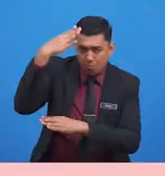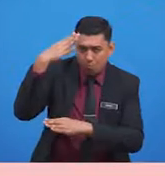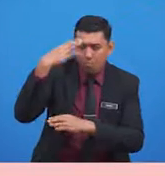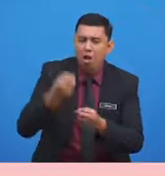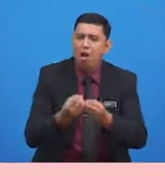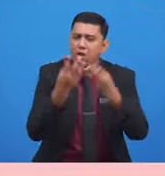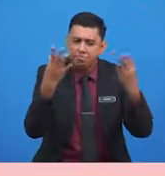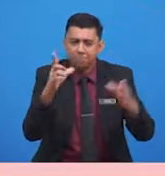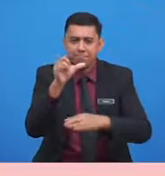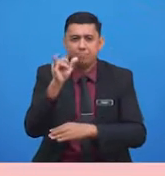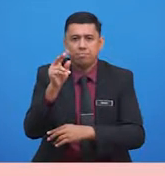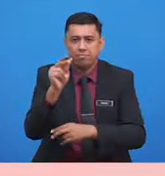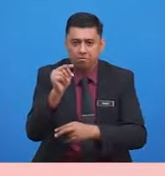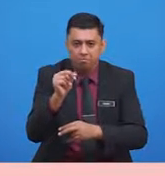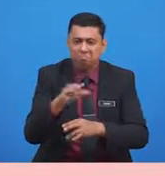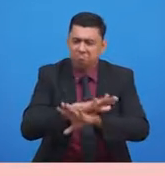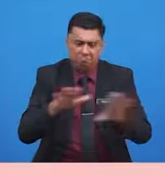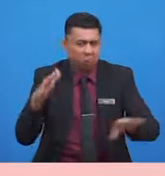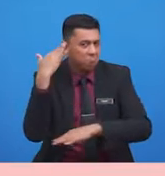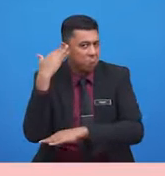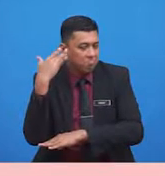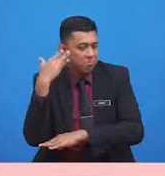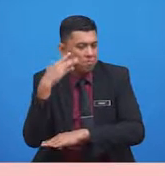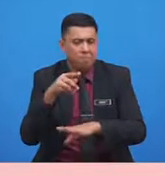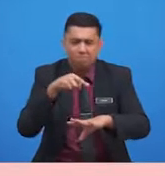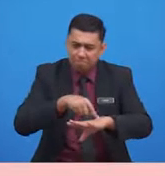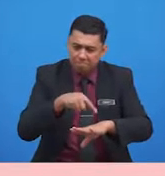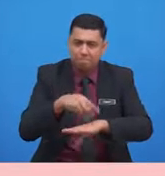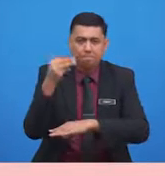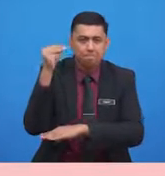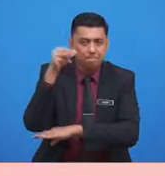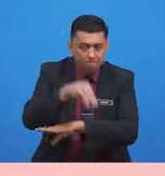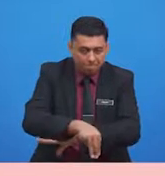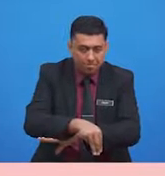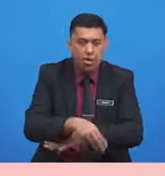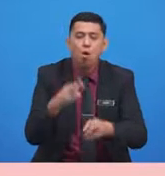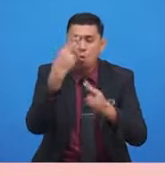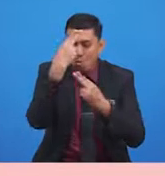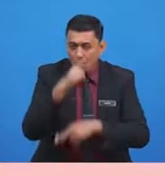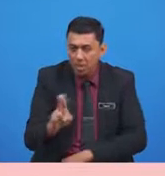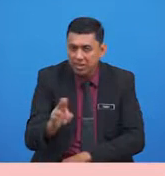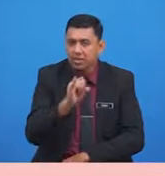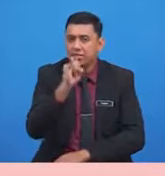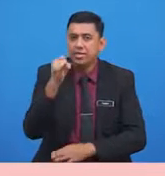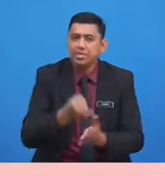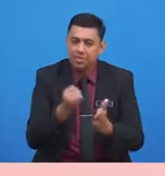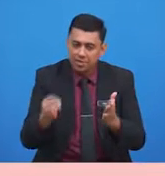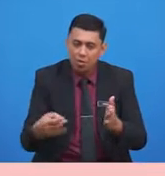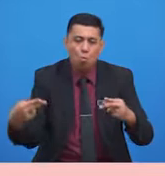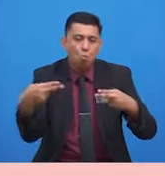lilin. Janganlah bising tatkala malam, hormati jiran hubungan